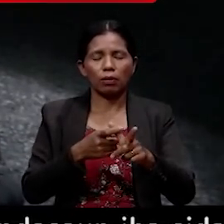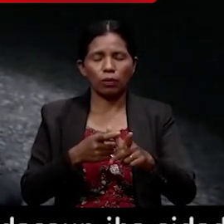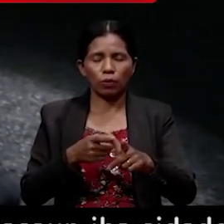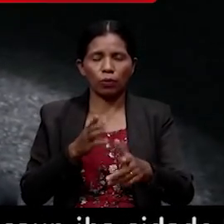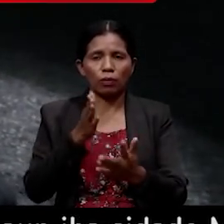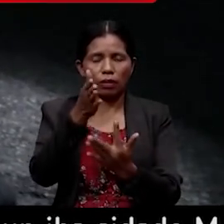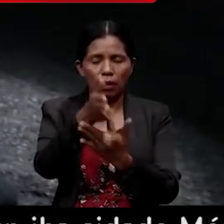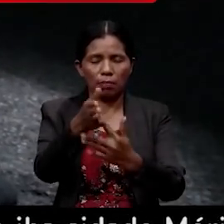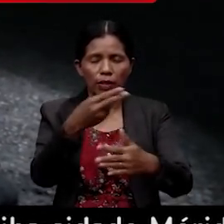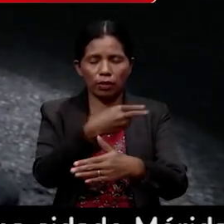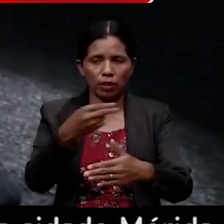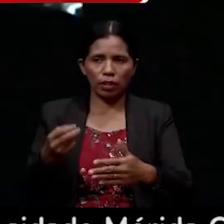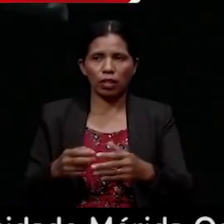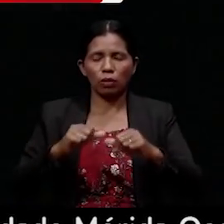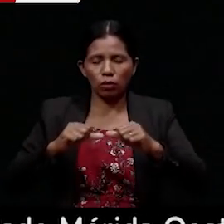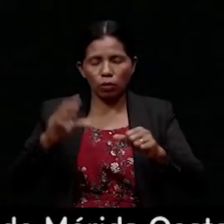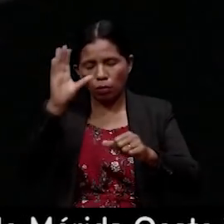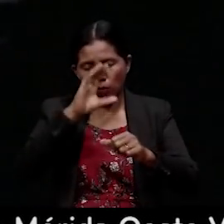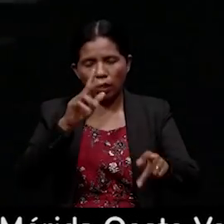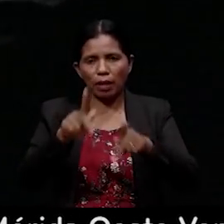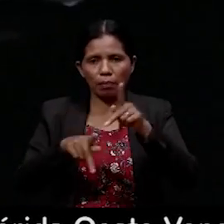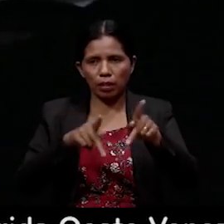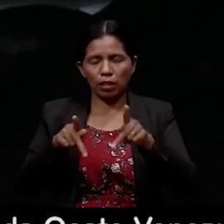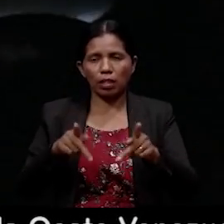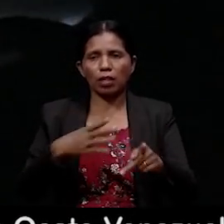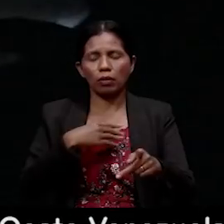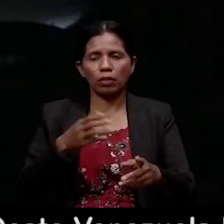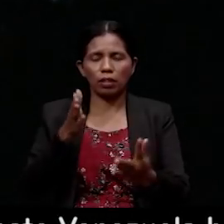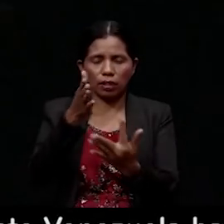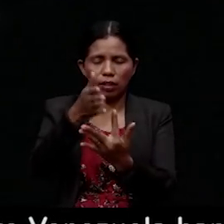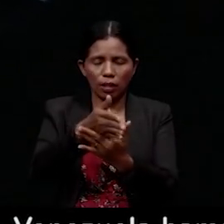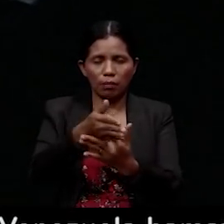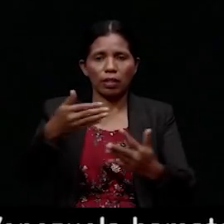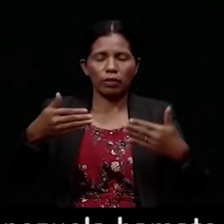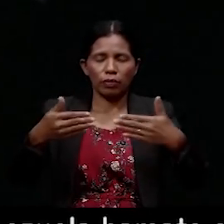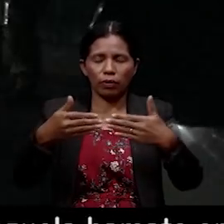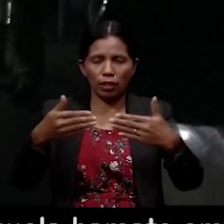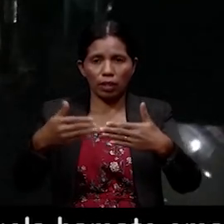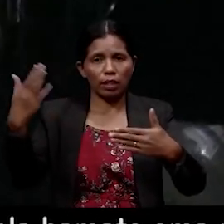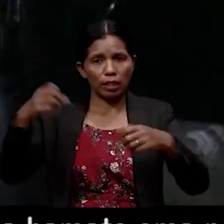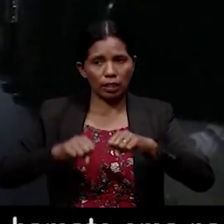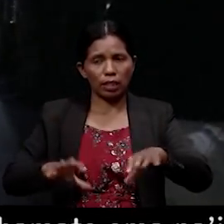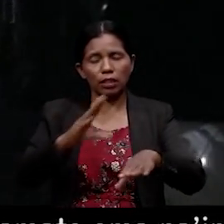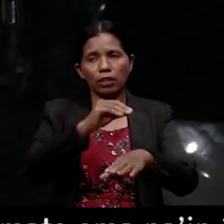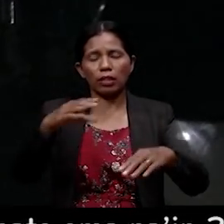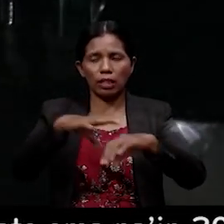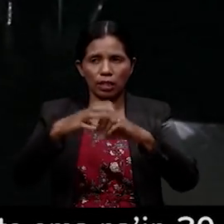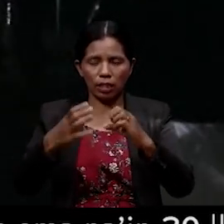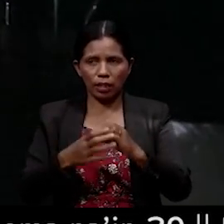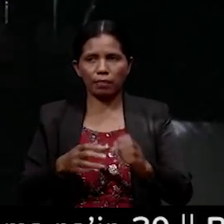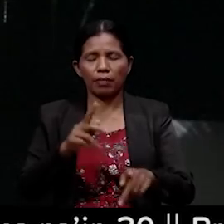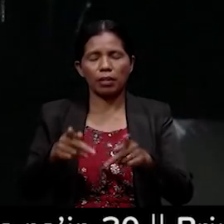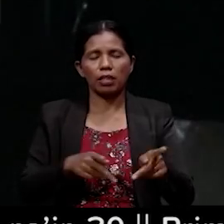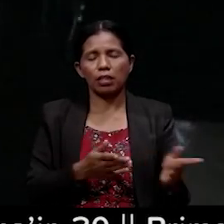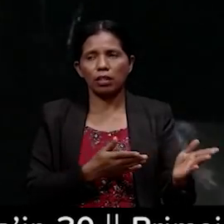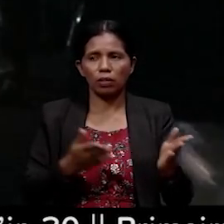se kontinua hal operasaun ho dibuka tuir sidadaung nebe maktama ilegal iha frontera Tasi no Remaran. Sidadaung hirak ne se entrega